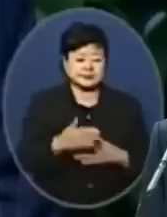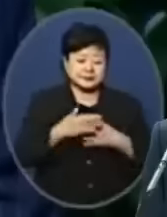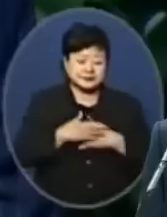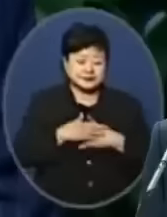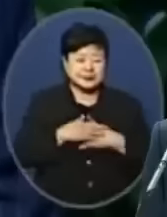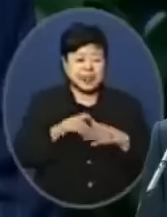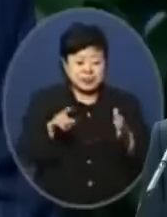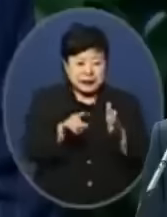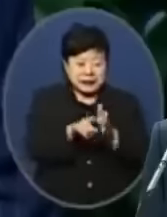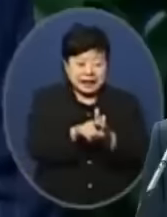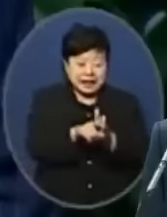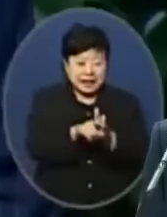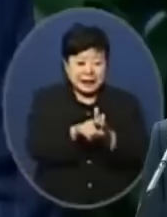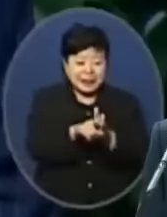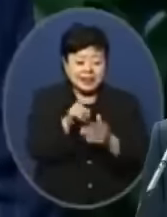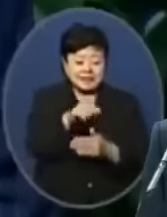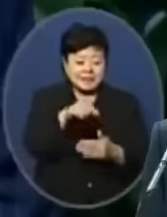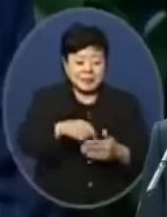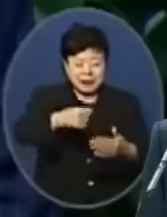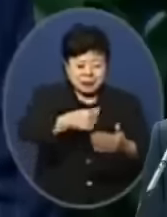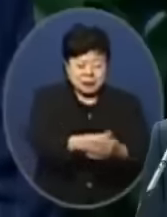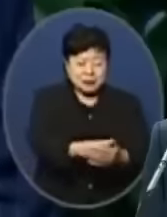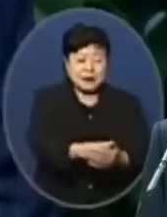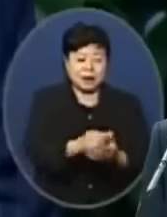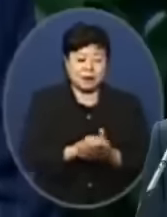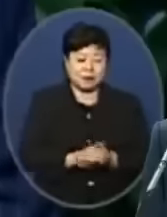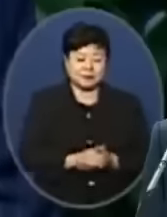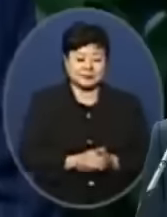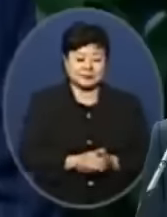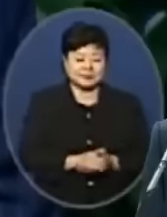내가 믿겠다고 마음의 결심을 하고